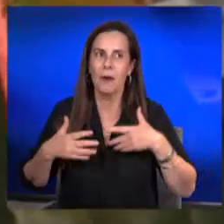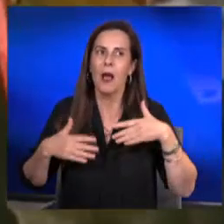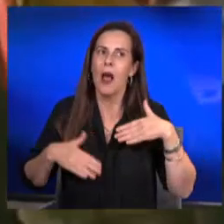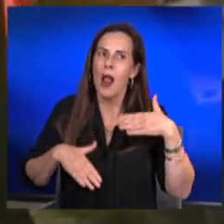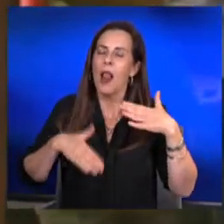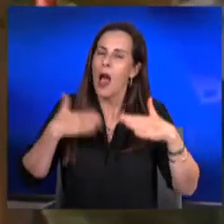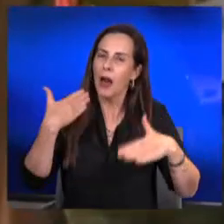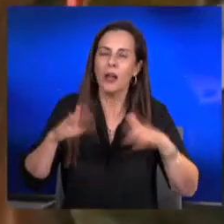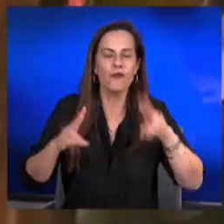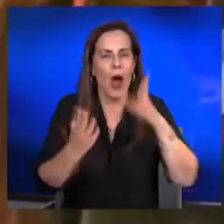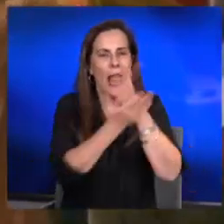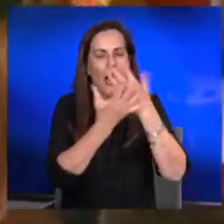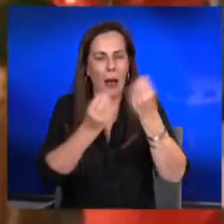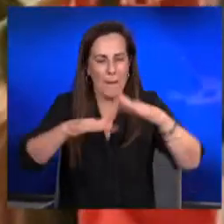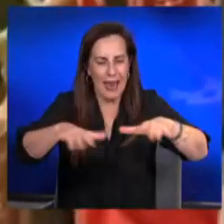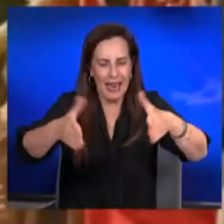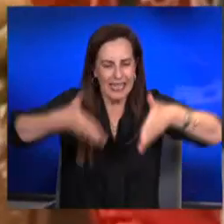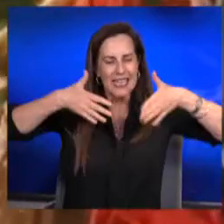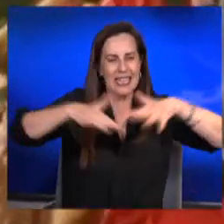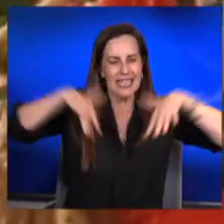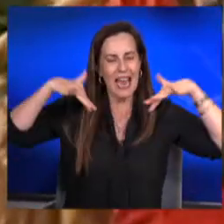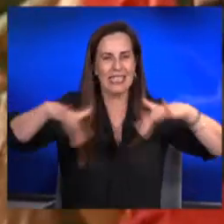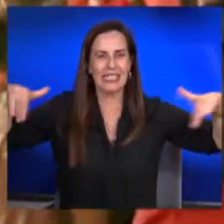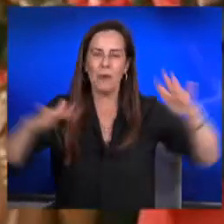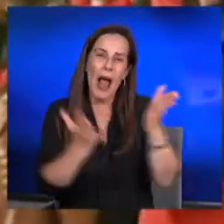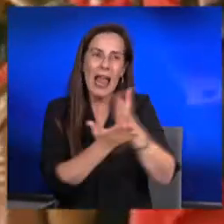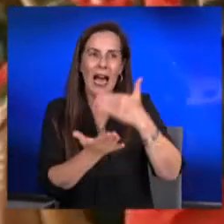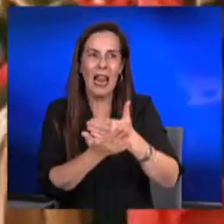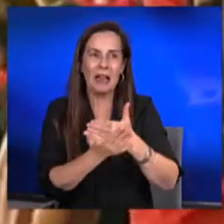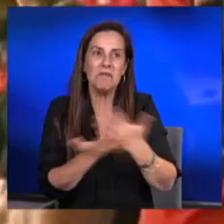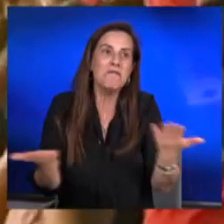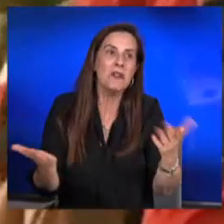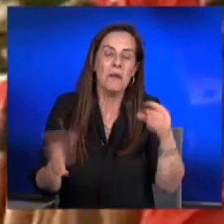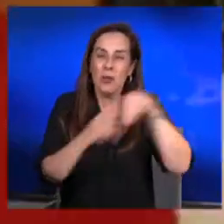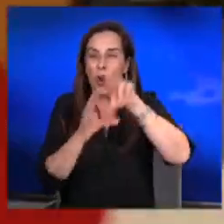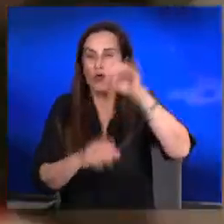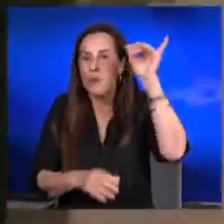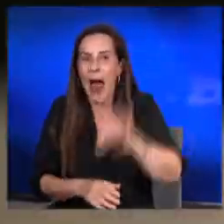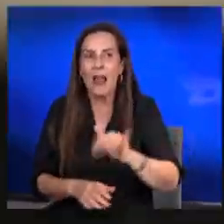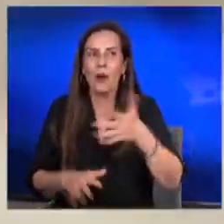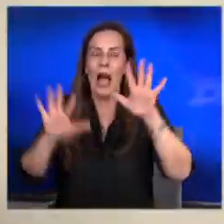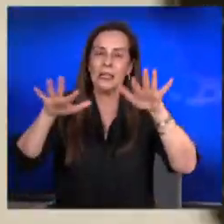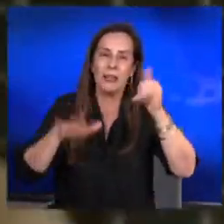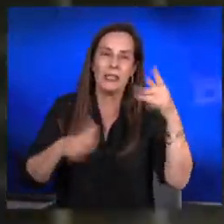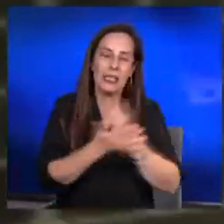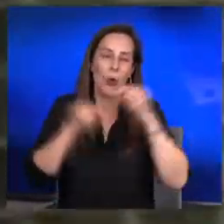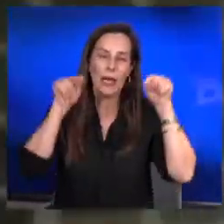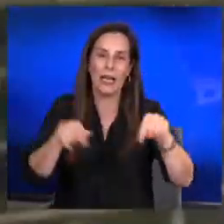לחלק פה כל כך הרבה יציעים, לחלק פה, אני יודע מה, בשביל מתוך 30,000, 10,000 צופים.